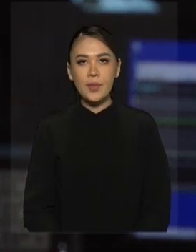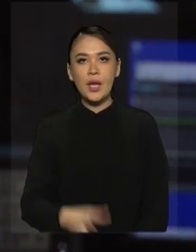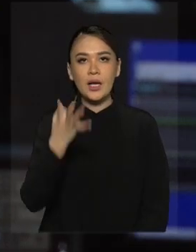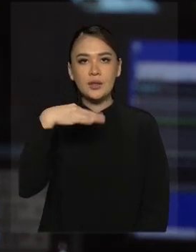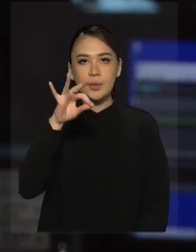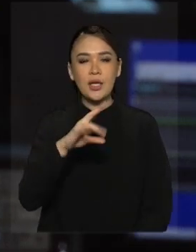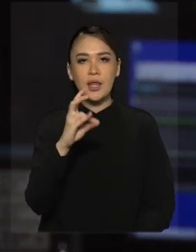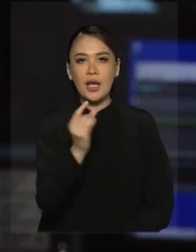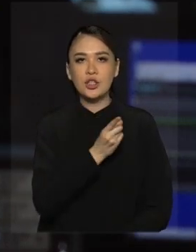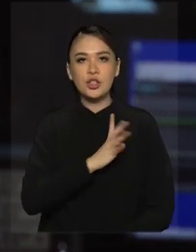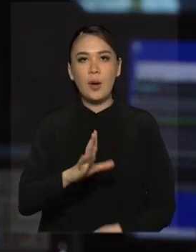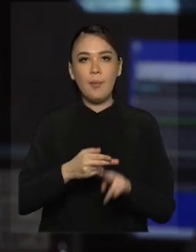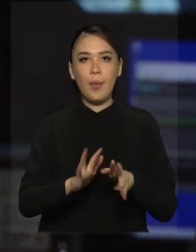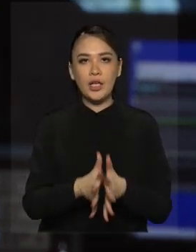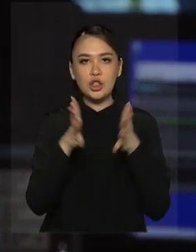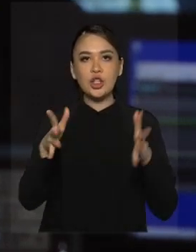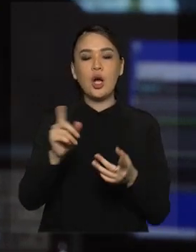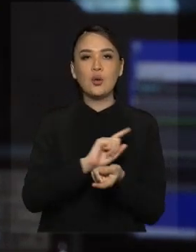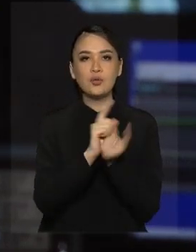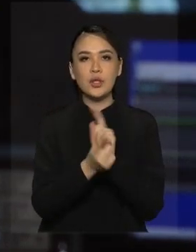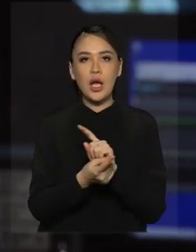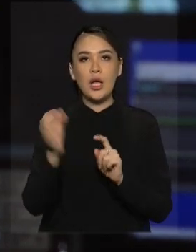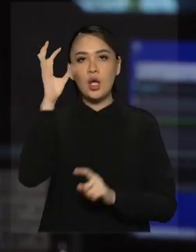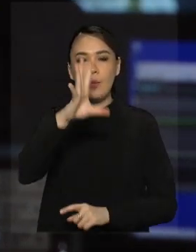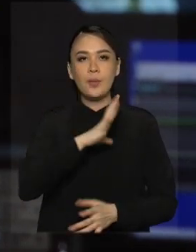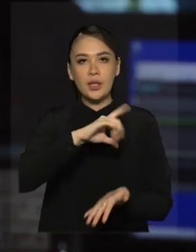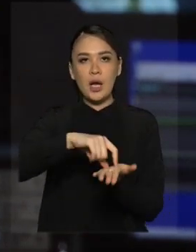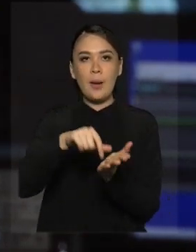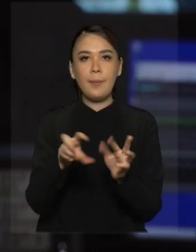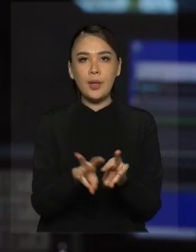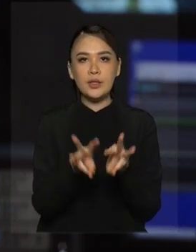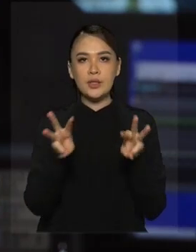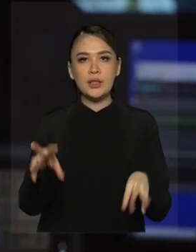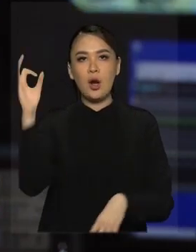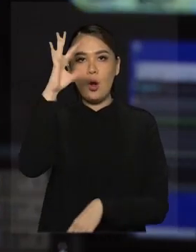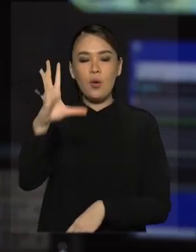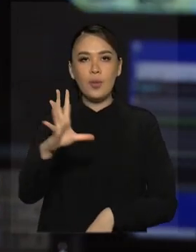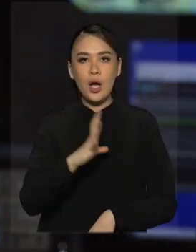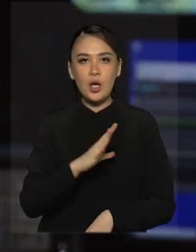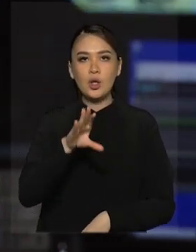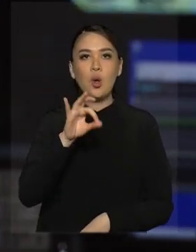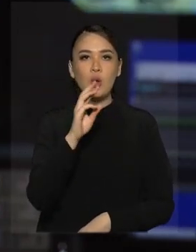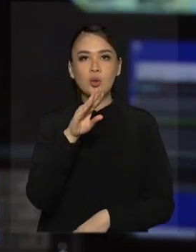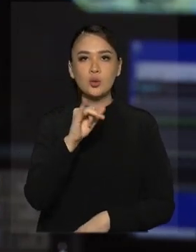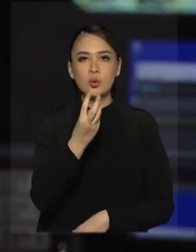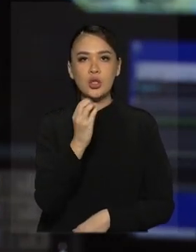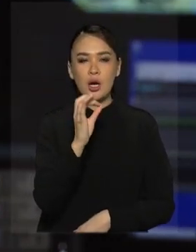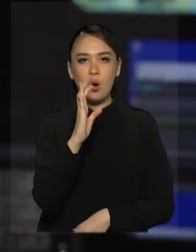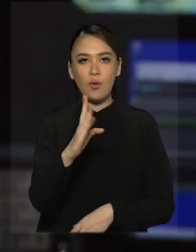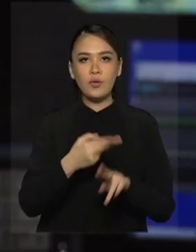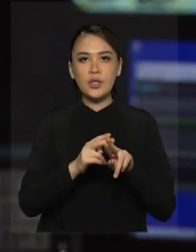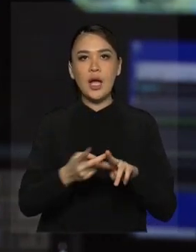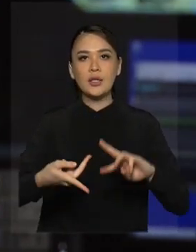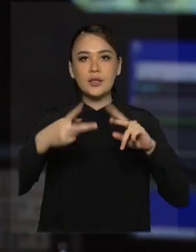Эксперты не ожидают больших кадровых перестановок в кабинете министров. По словам политолога Армана Тактушакова,